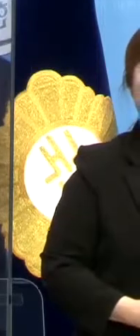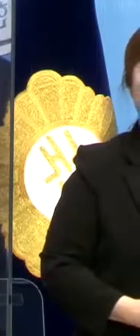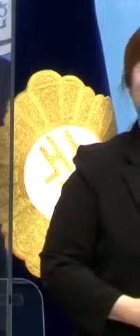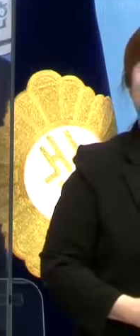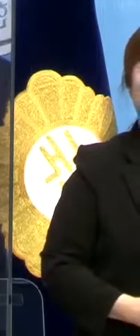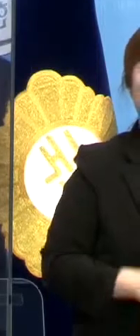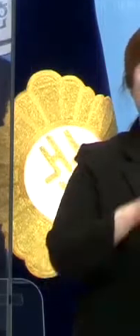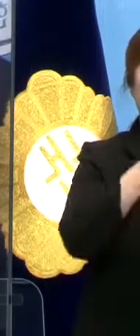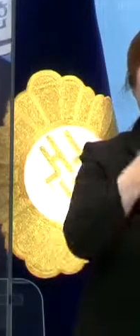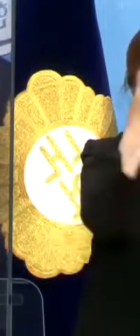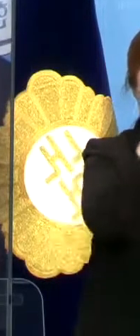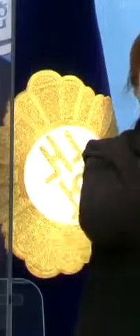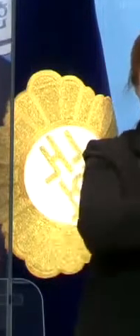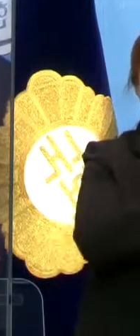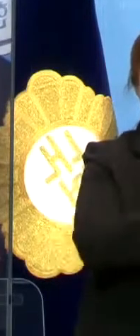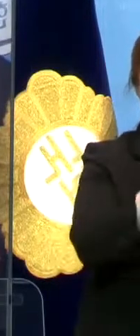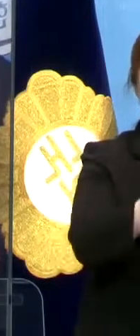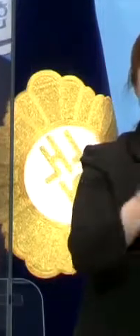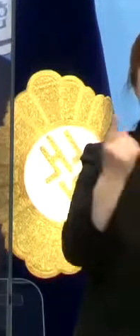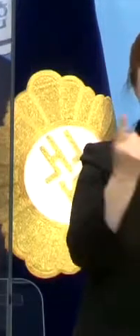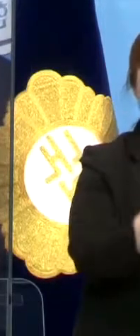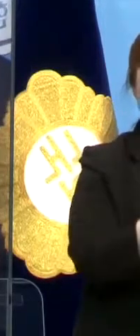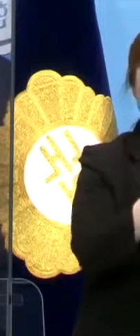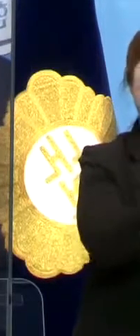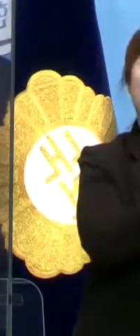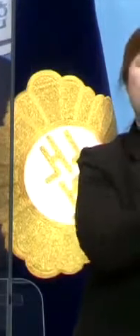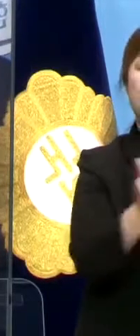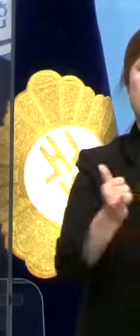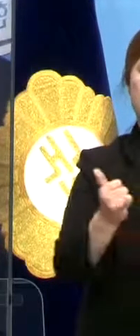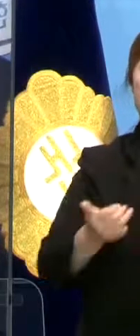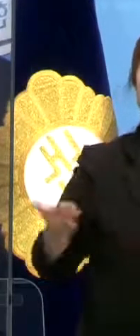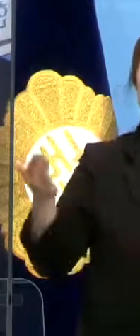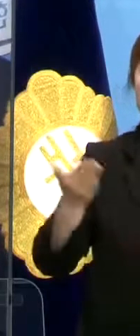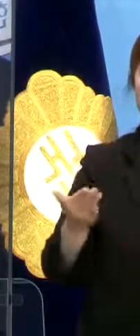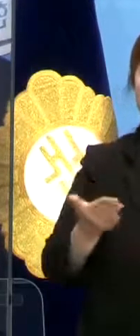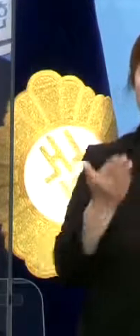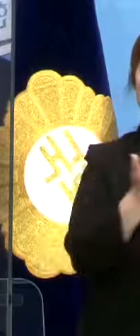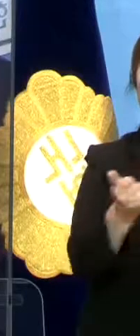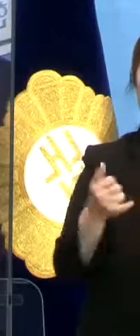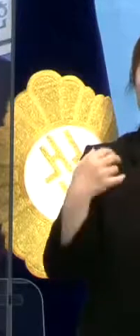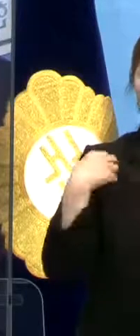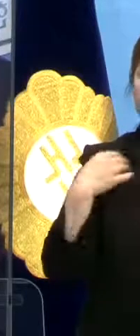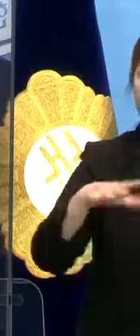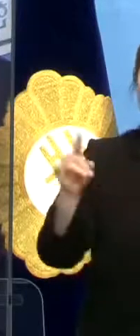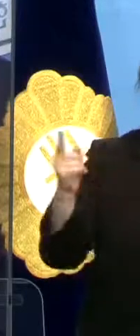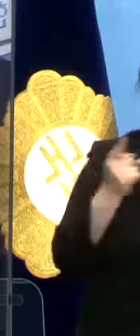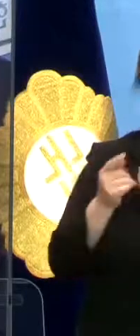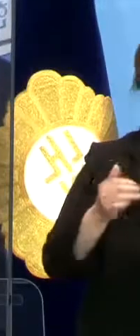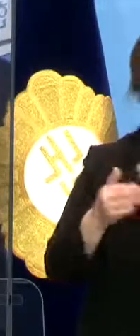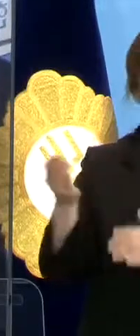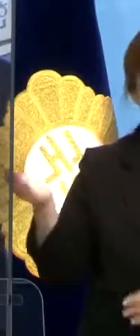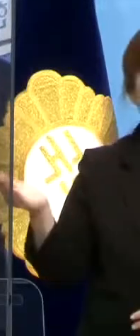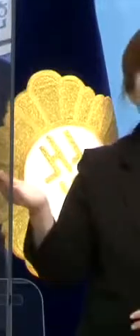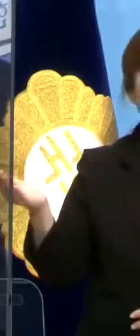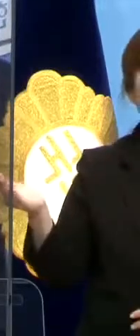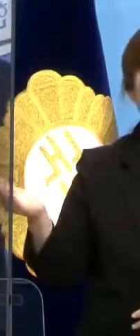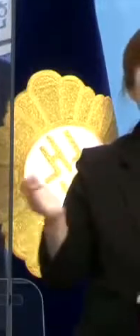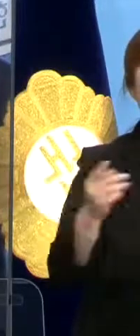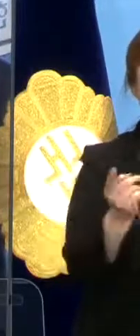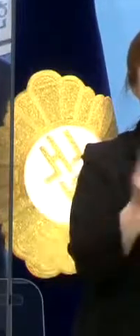국감 중에 오늘 이 자리에 계신 유적 분들을 노동부 청사에서 먼저 했죠 예 몸무게가